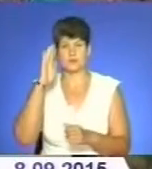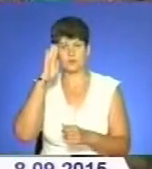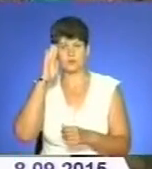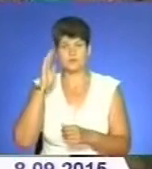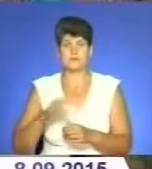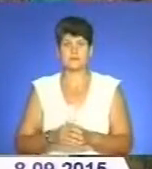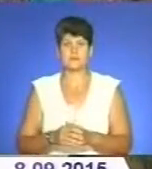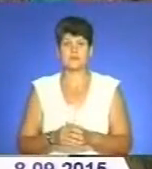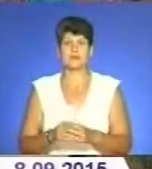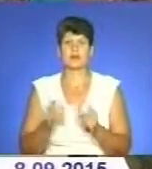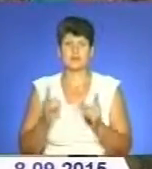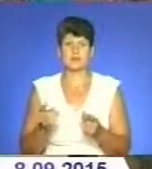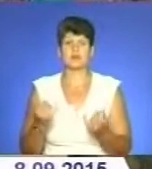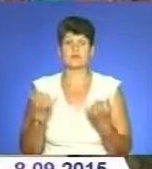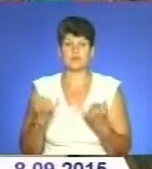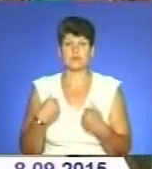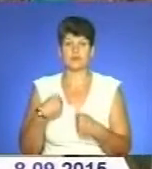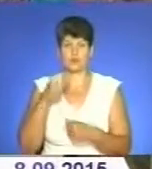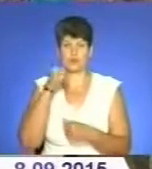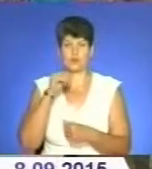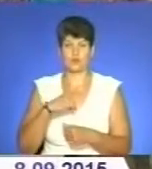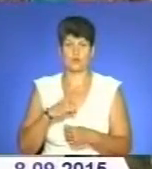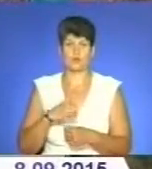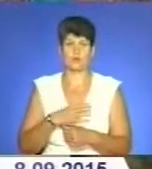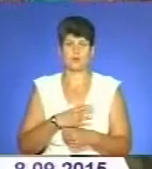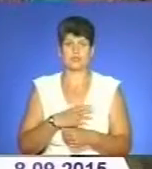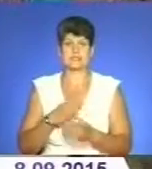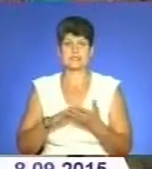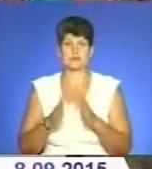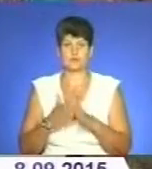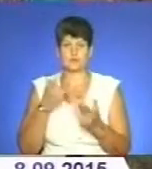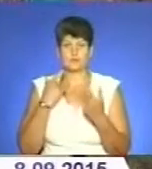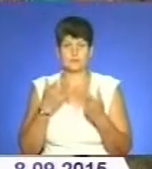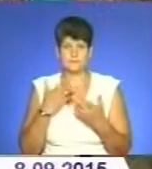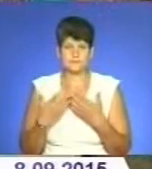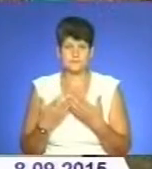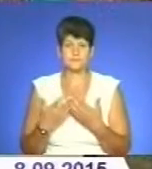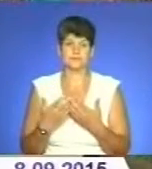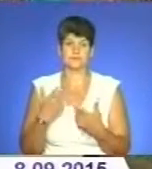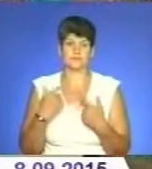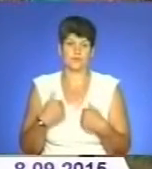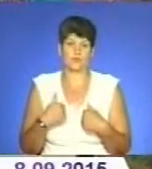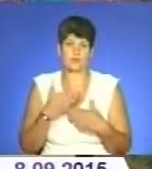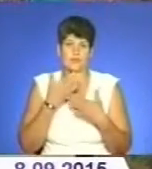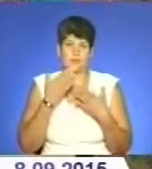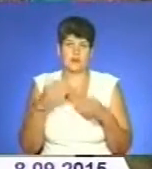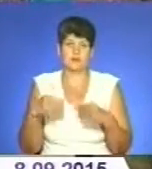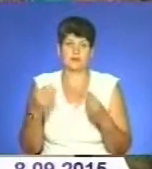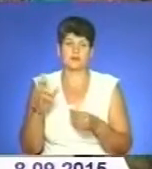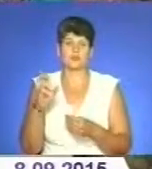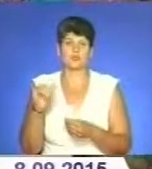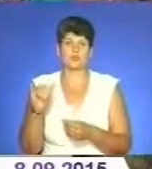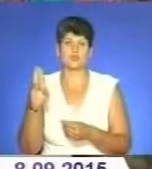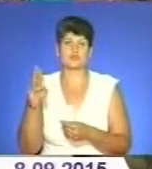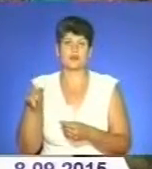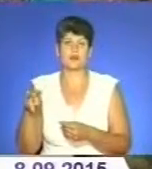Тобто навіть сьогодні, от вчора в мене була ситуація, коли мене, перепрошую, обізвали під ***, бо я не мала дати людині бушлатку. Перше, він